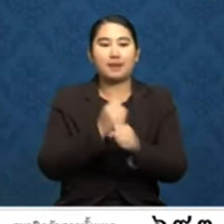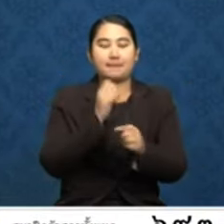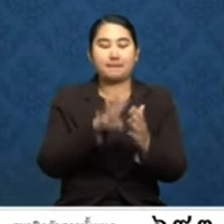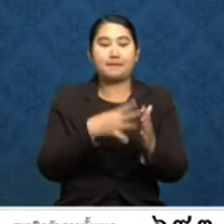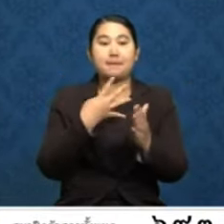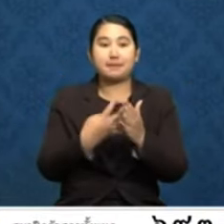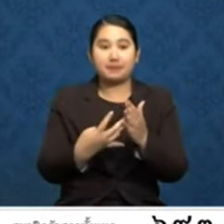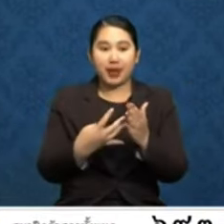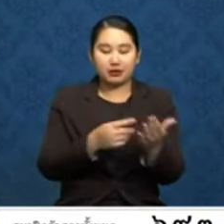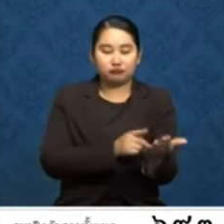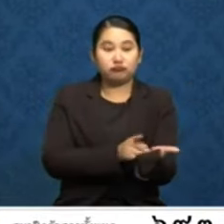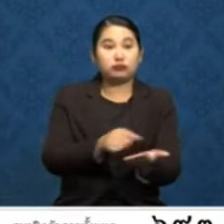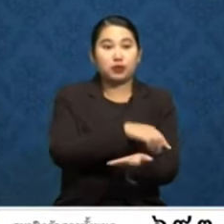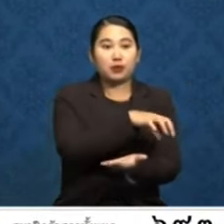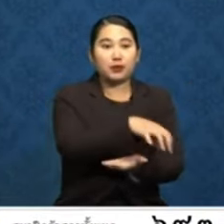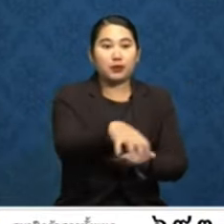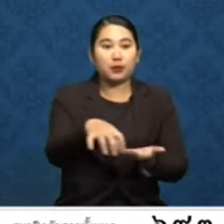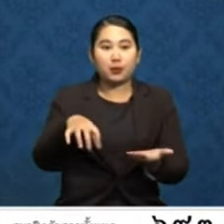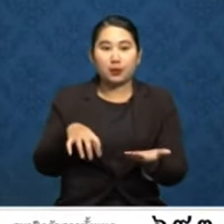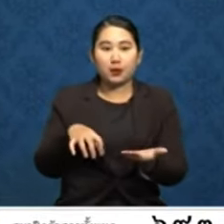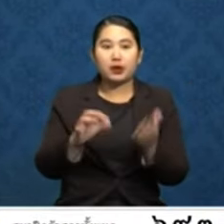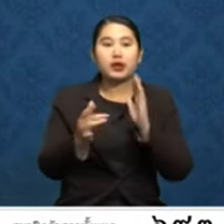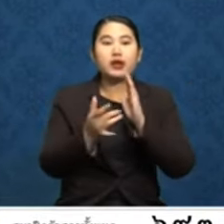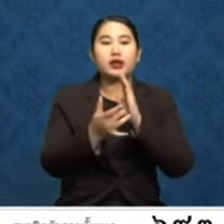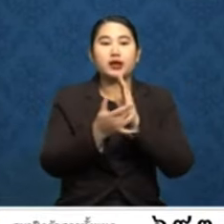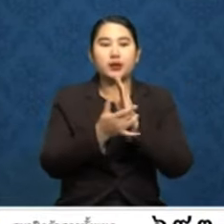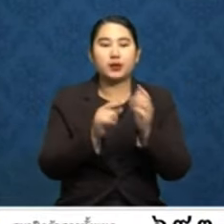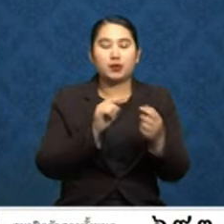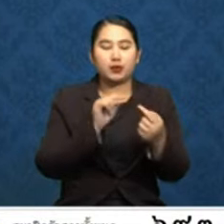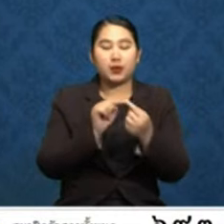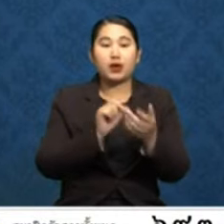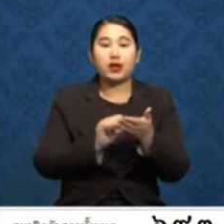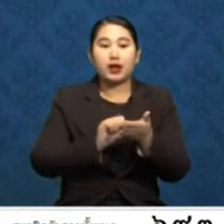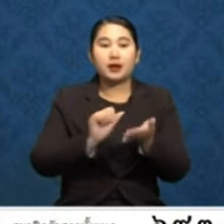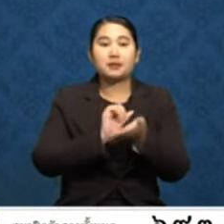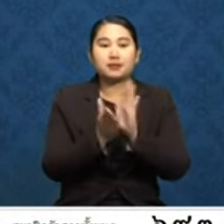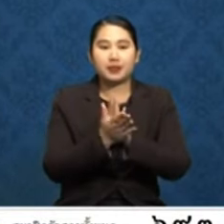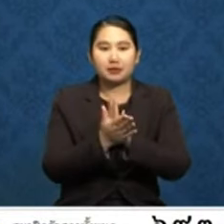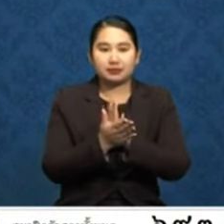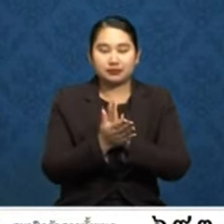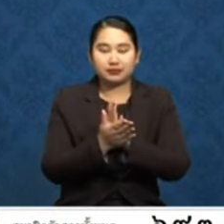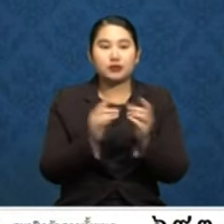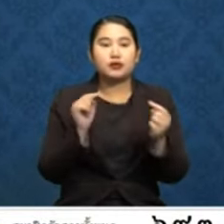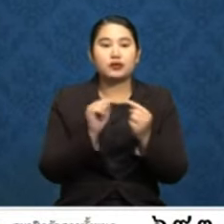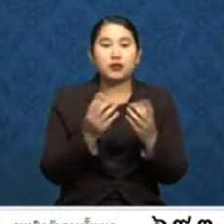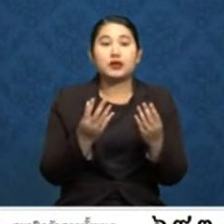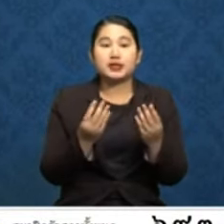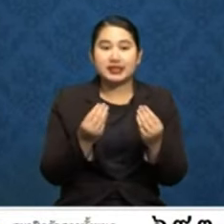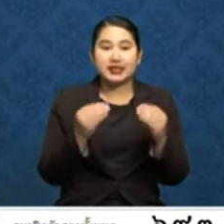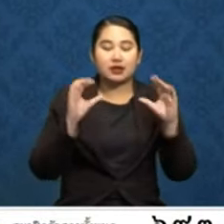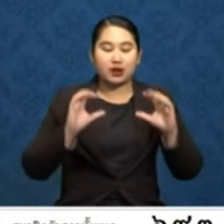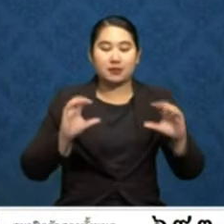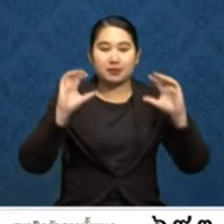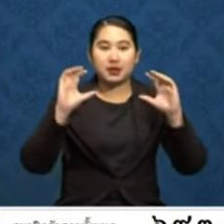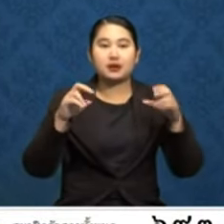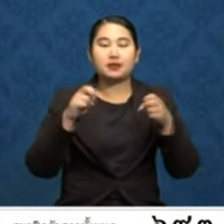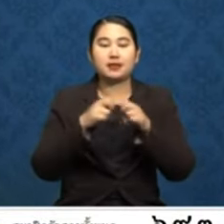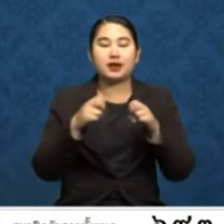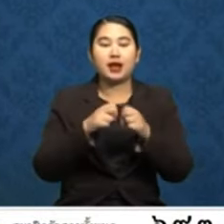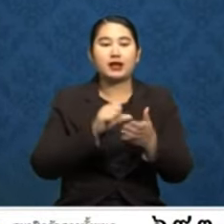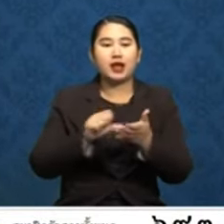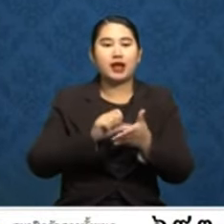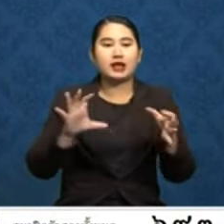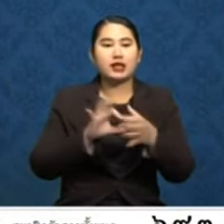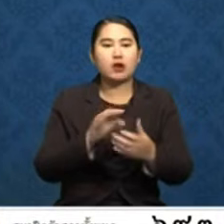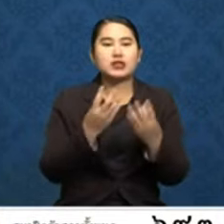ที่ทันสมัยและใช้เทคโนโลยีเพื่อปรับปรุงแนวเขตที่ดินของรัฐและแก้ปัญหาที่ดินทับซ้